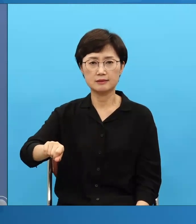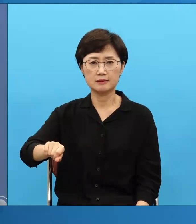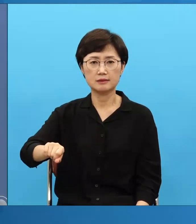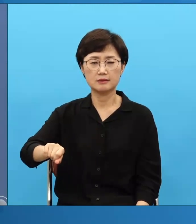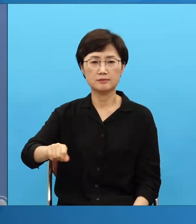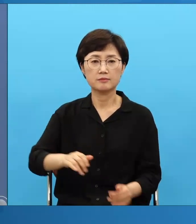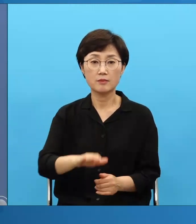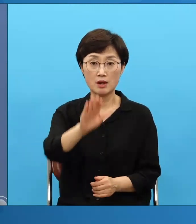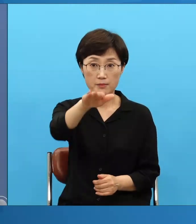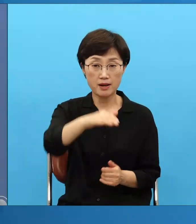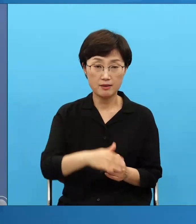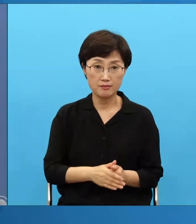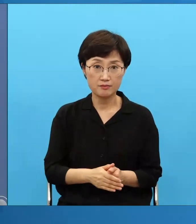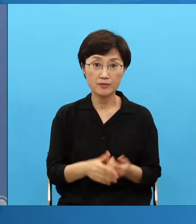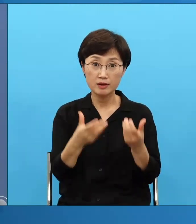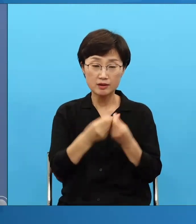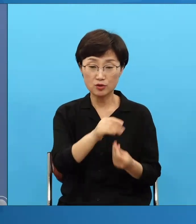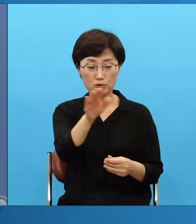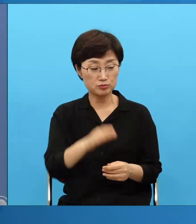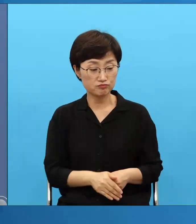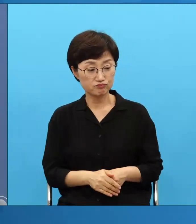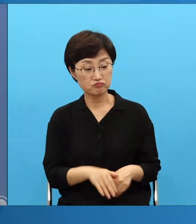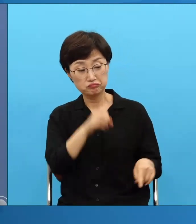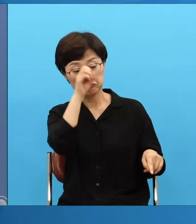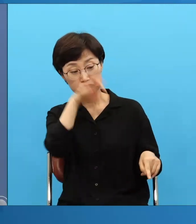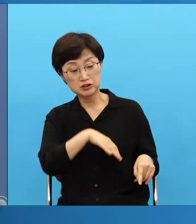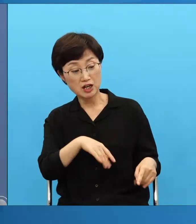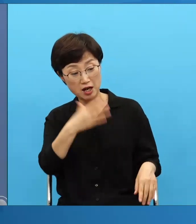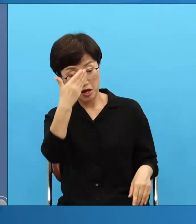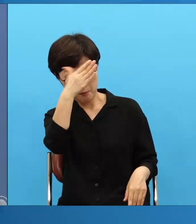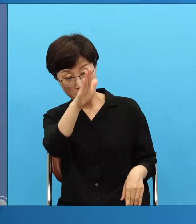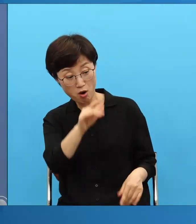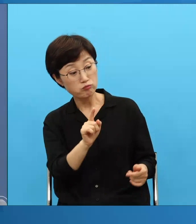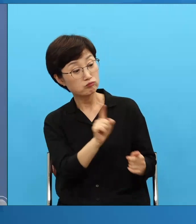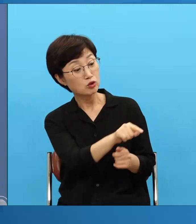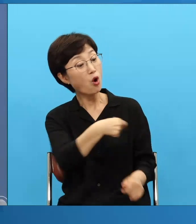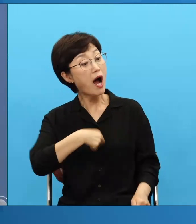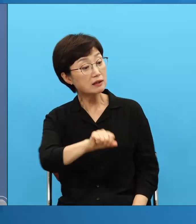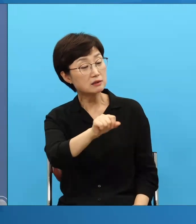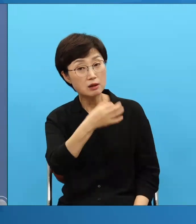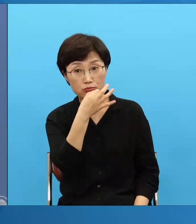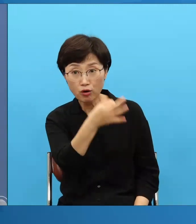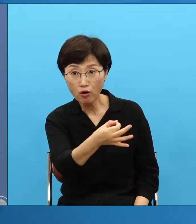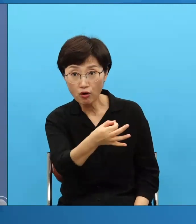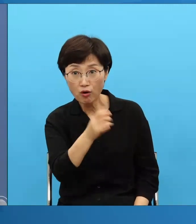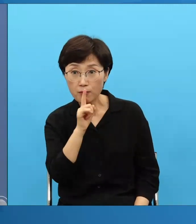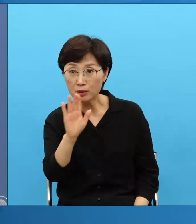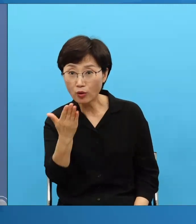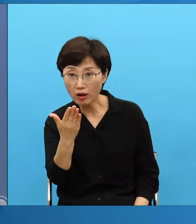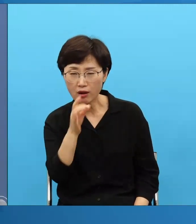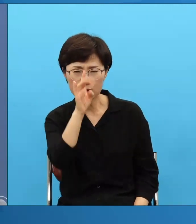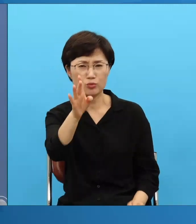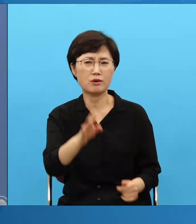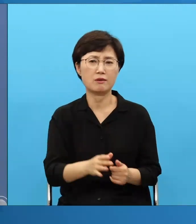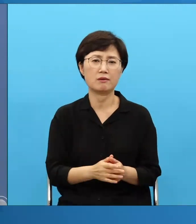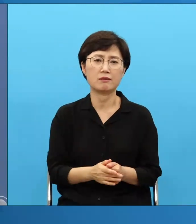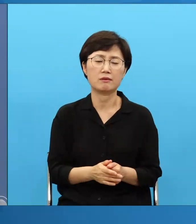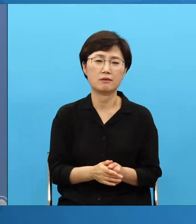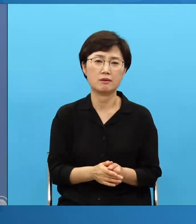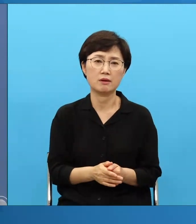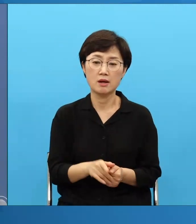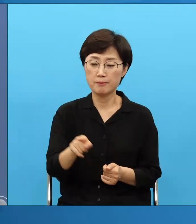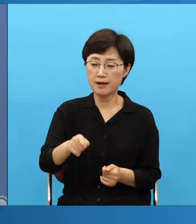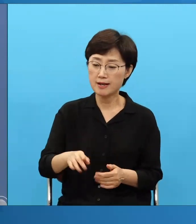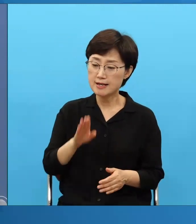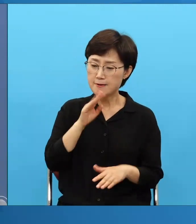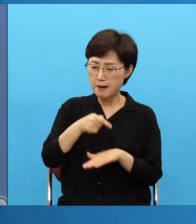여러분이 아무나 보고 내 아들 그럽니까? 안 그러잖아요. Do you just go to anybody and call them your son? No. 내가 인생을 놓고 볼 때 내가 낳은 아들